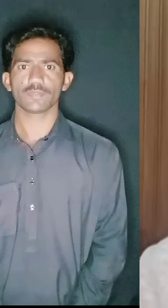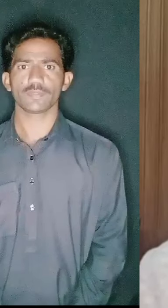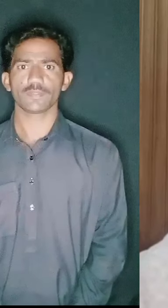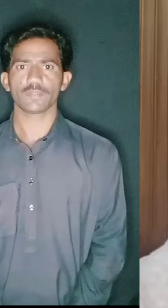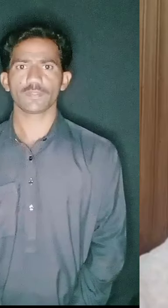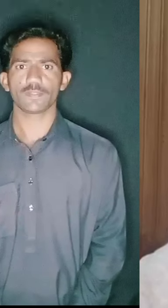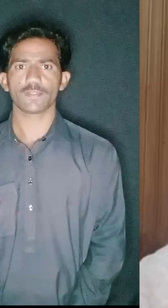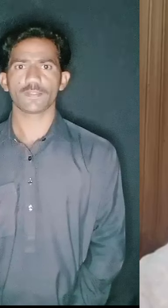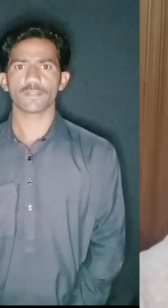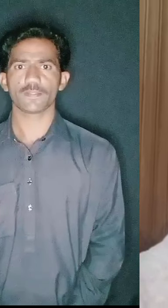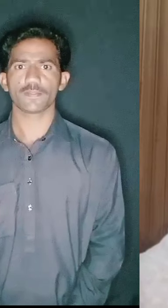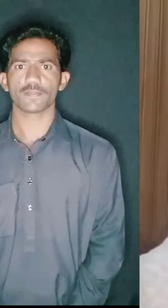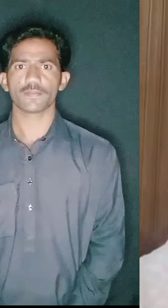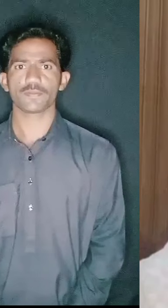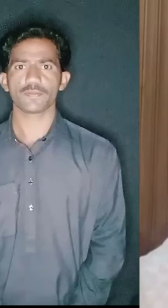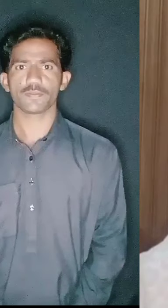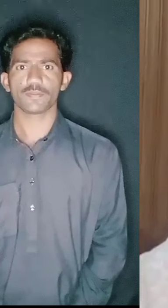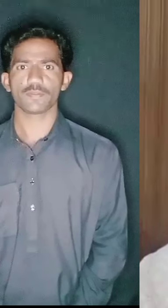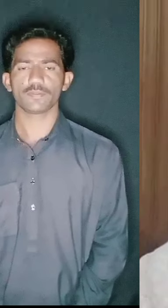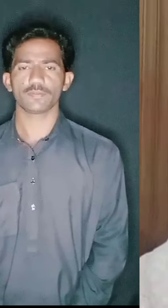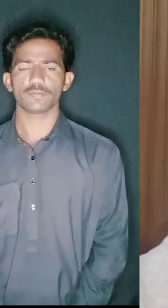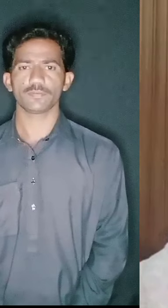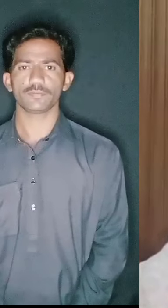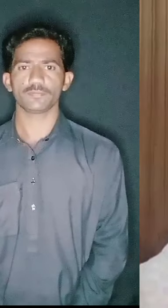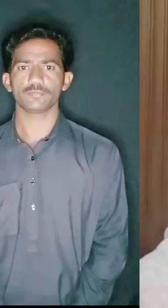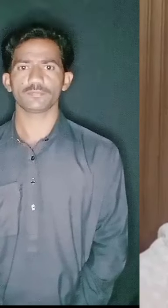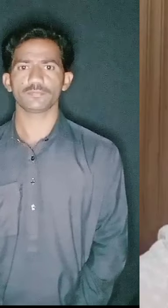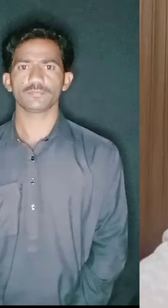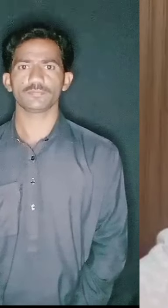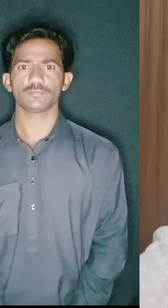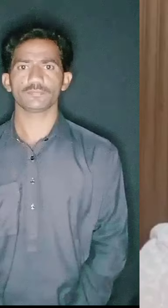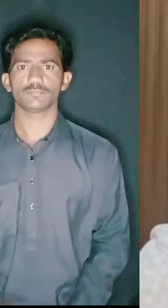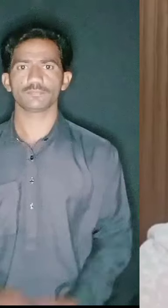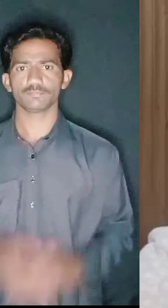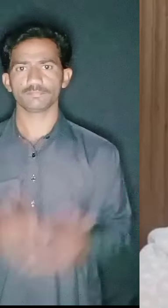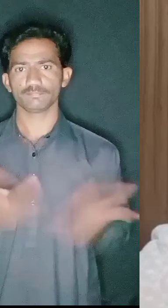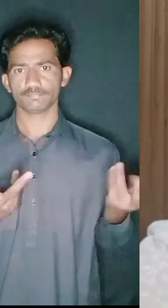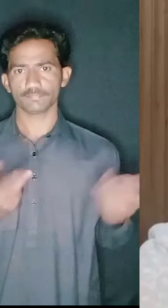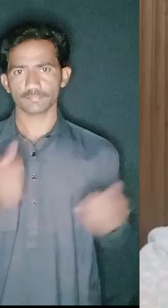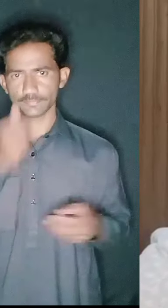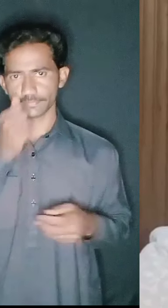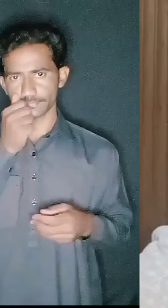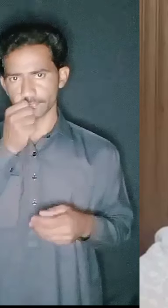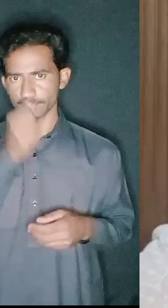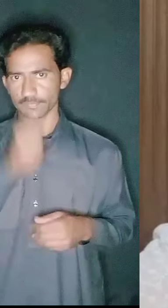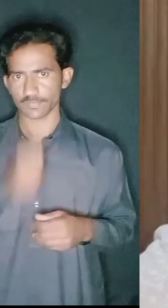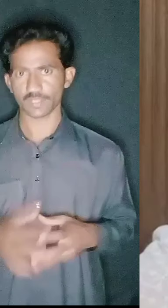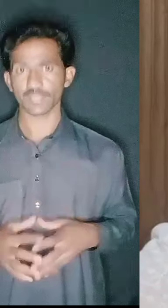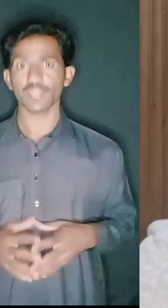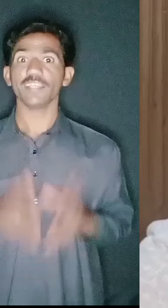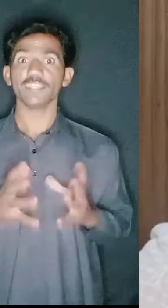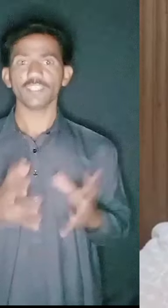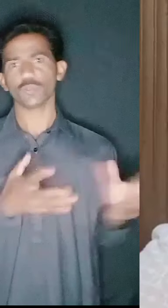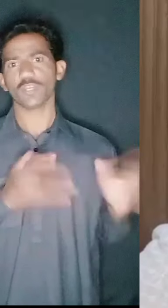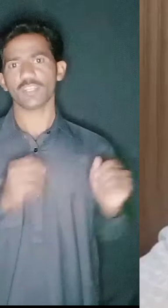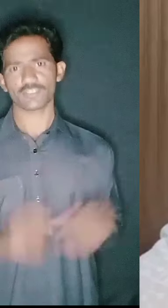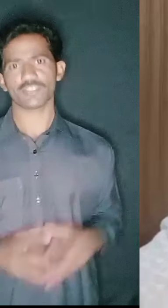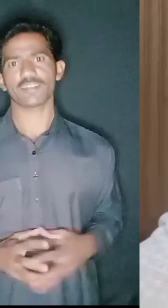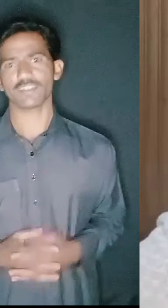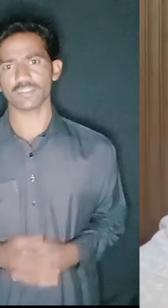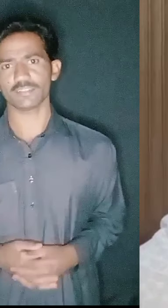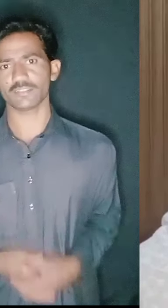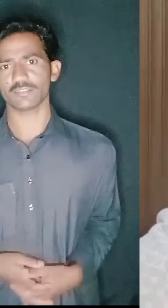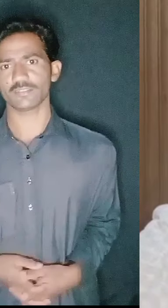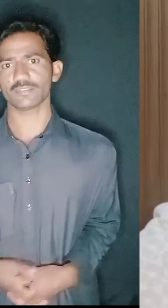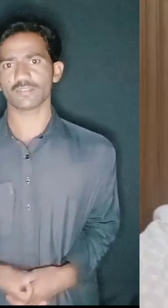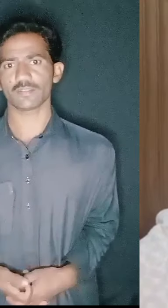हैं और जो आपका पहला बड़ा बेटा है या बेटी है आपकी? बेटी। तो और तकरीबन आपके बेटे की उम्र का है वो? ये तो हालात